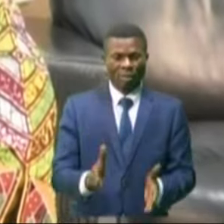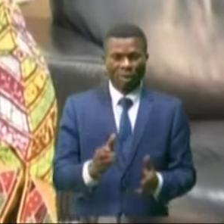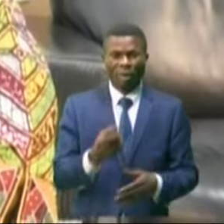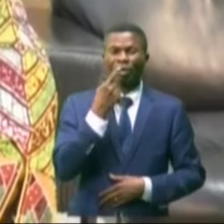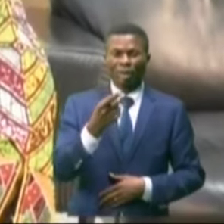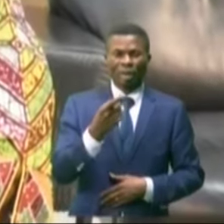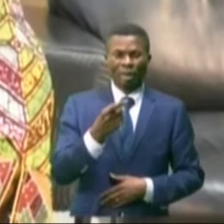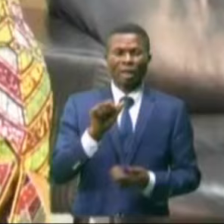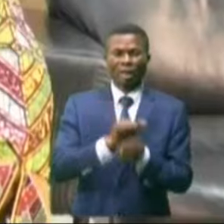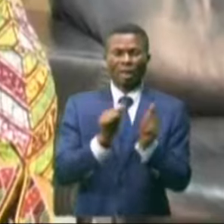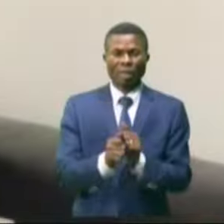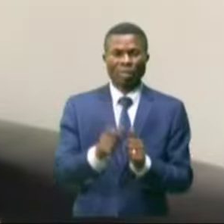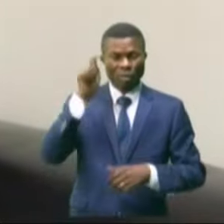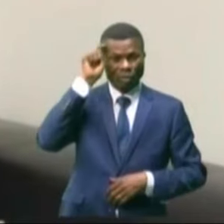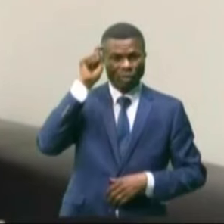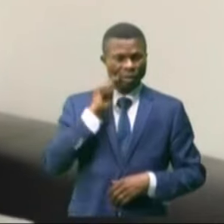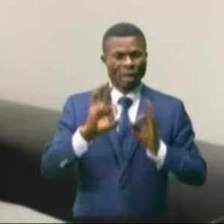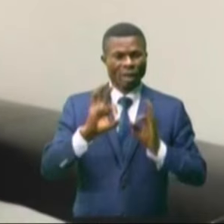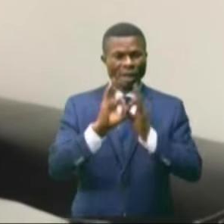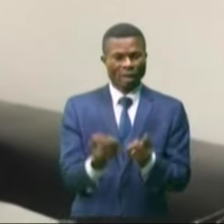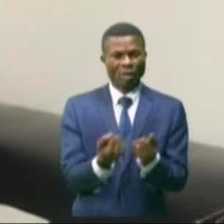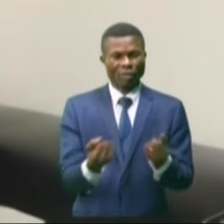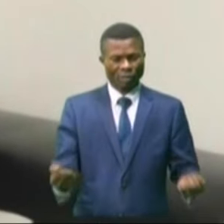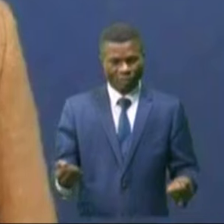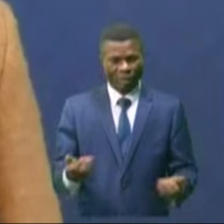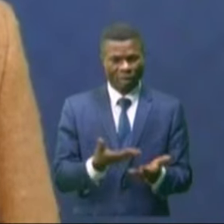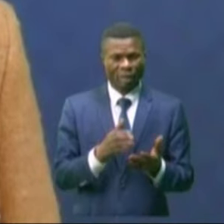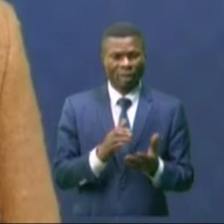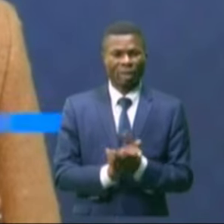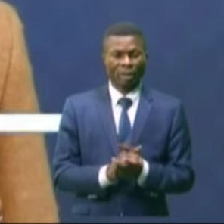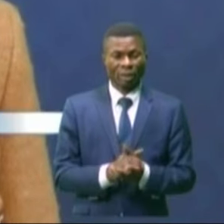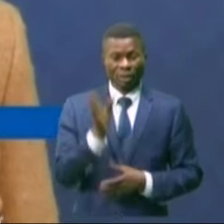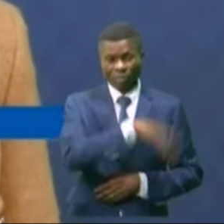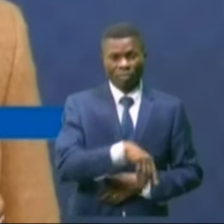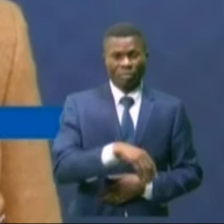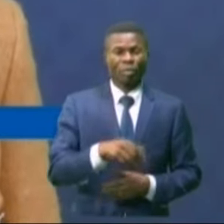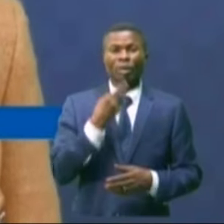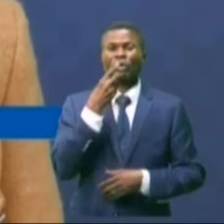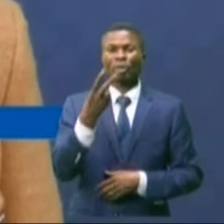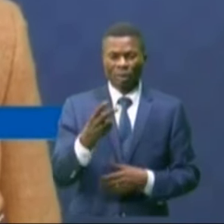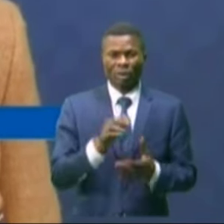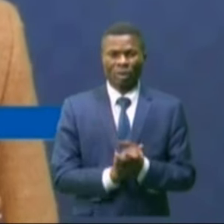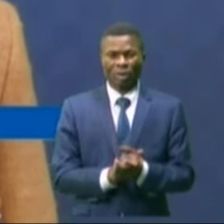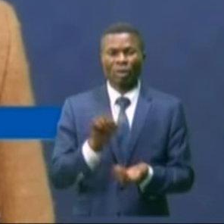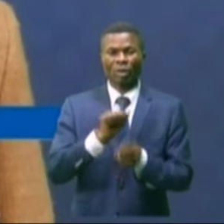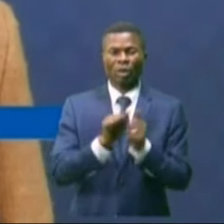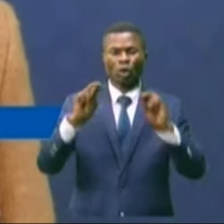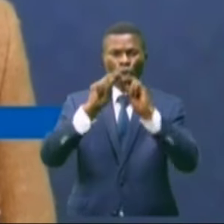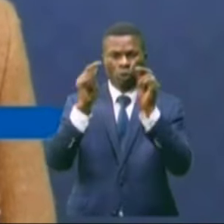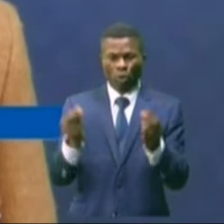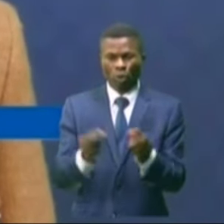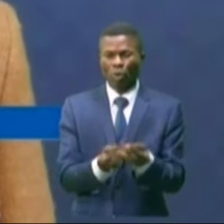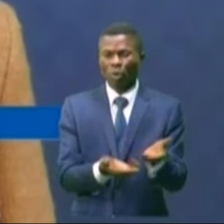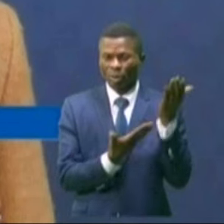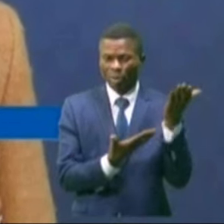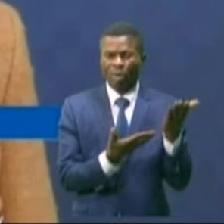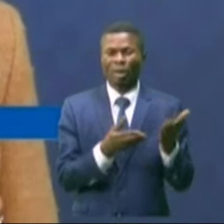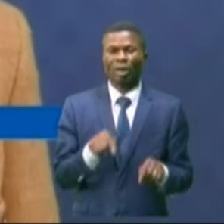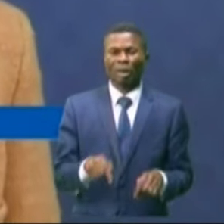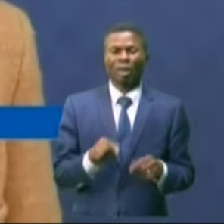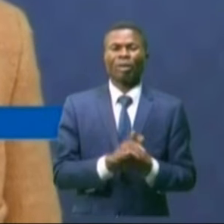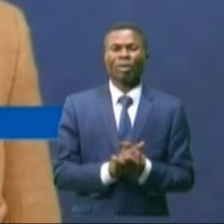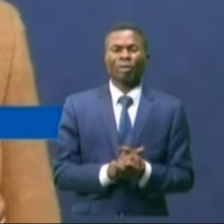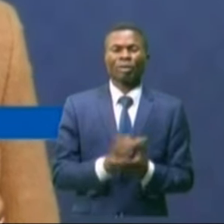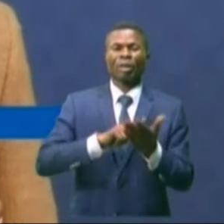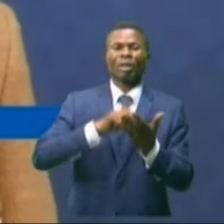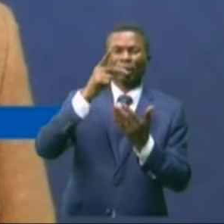le domaine du genre, de la famille et de l'enfant. Pour nous, les femmes, les filles, les jeunes filles, les adolescentes sont au cœur de nos programmes